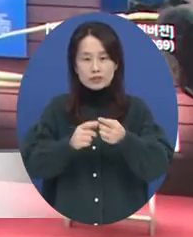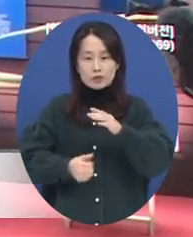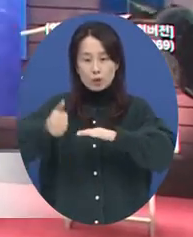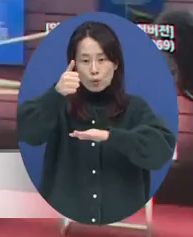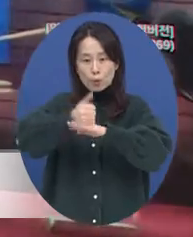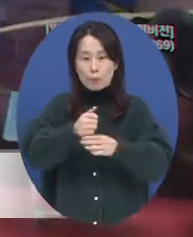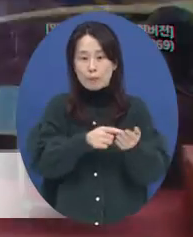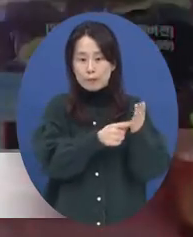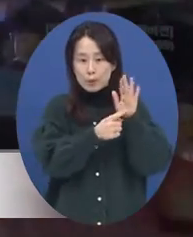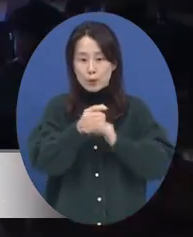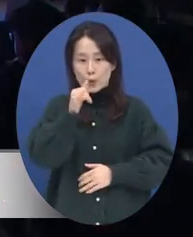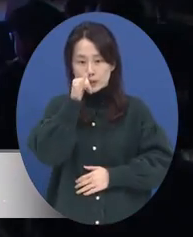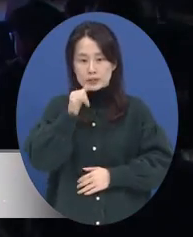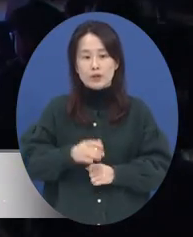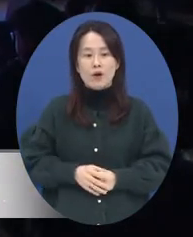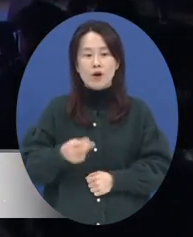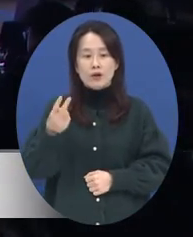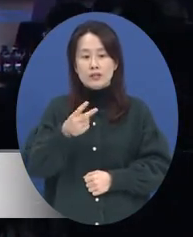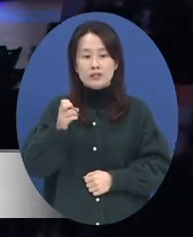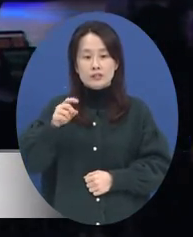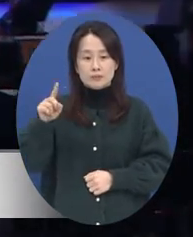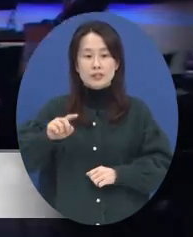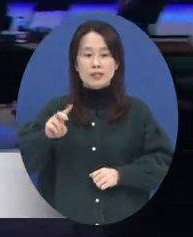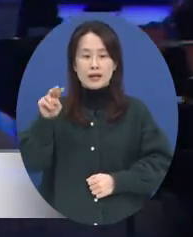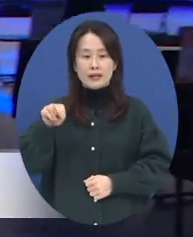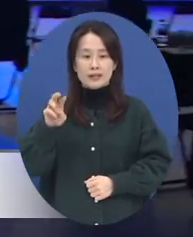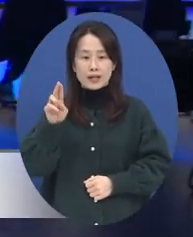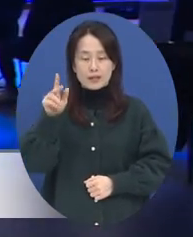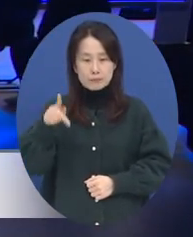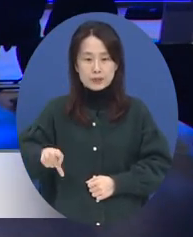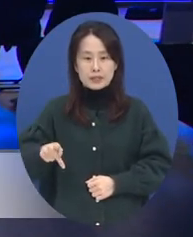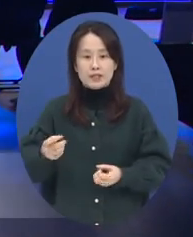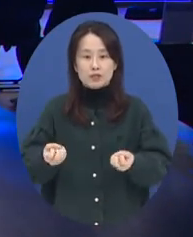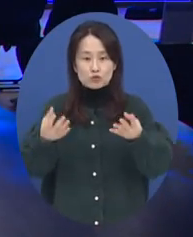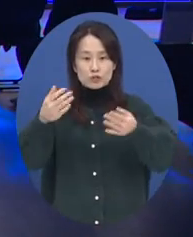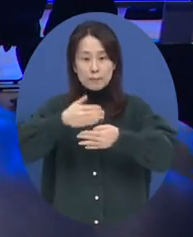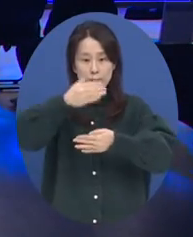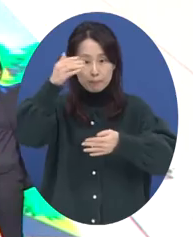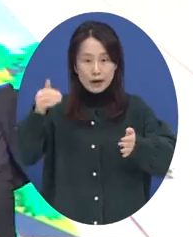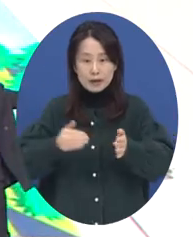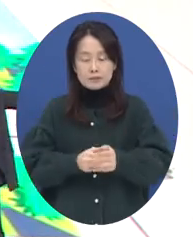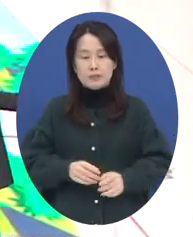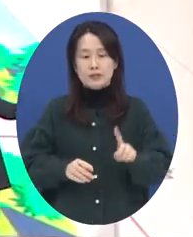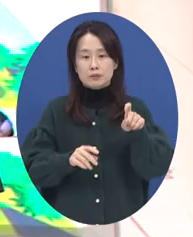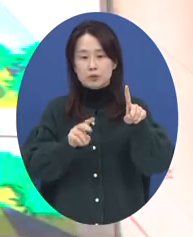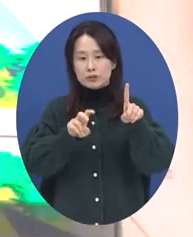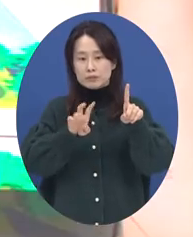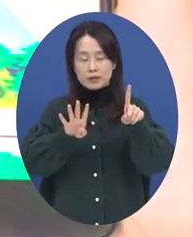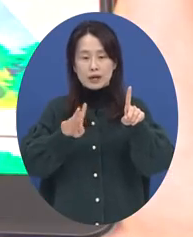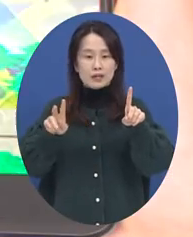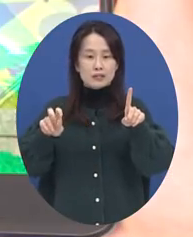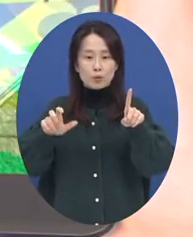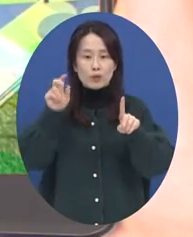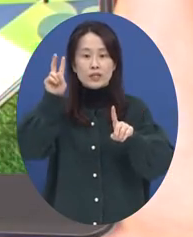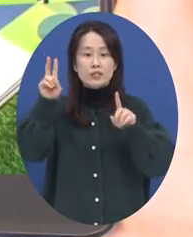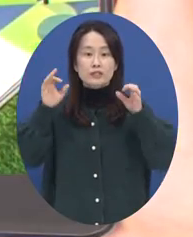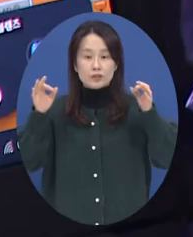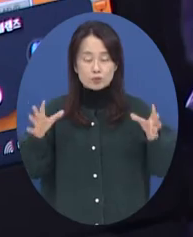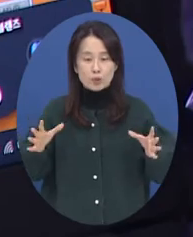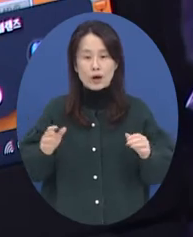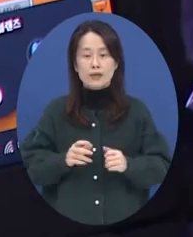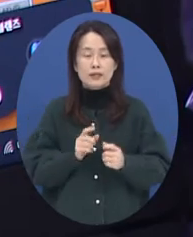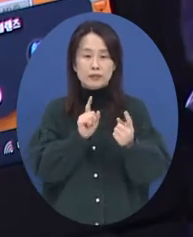개발 성과를 발표하는 2021 NRP 데모데이의 문을 열었습니다. 지난 24일부터 25일까지